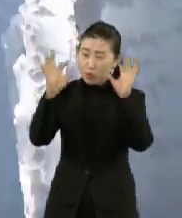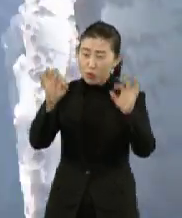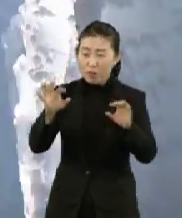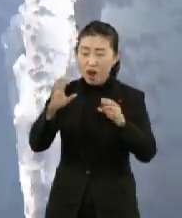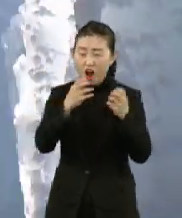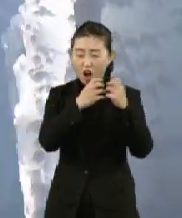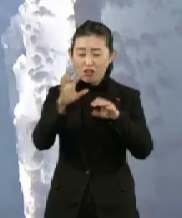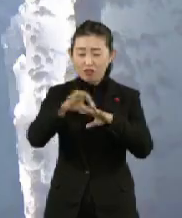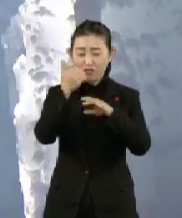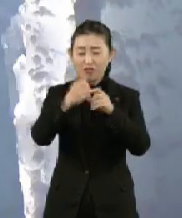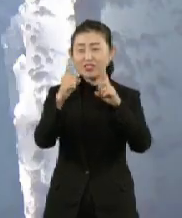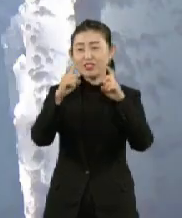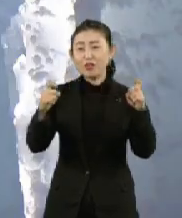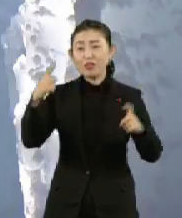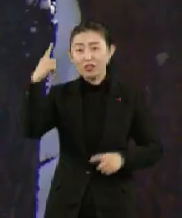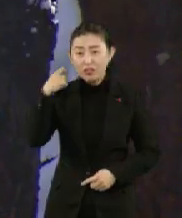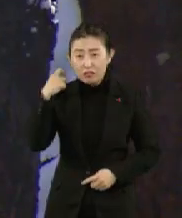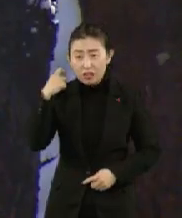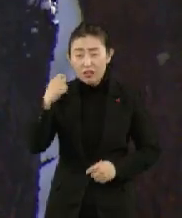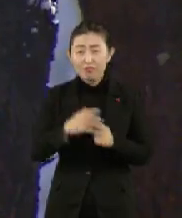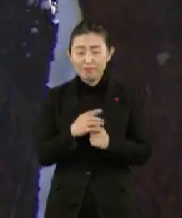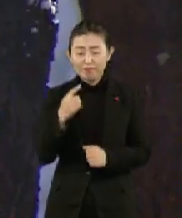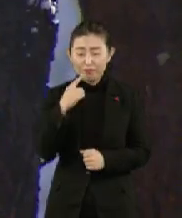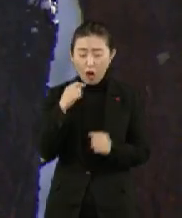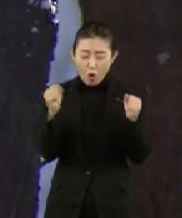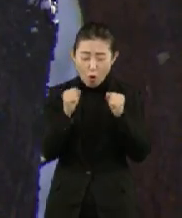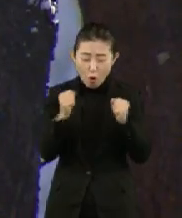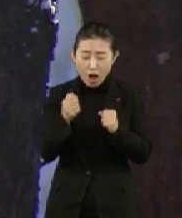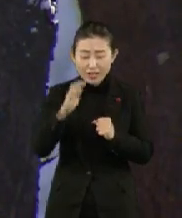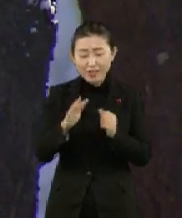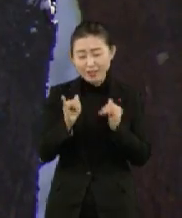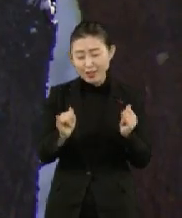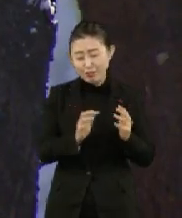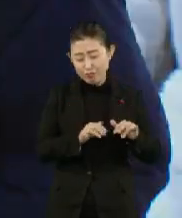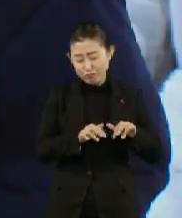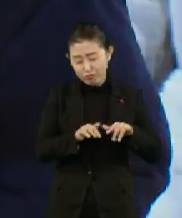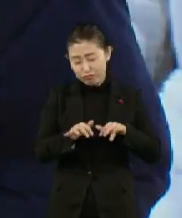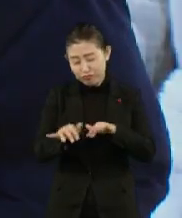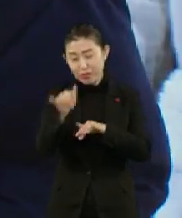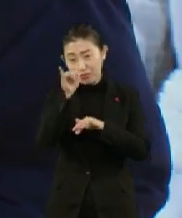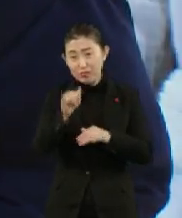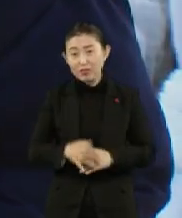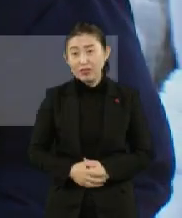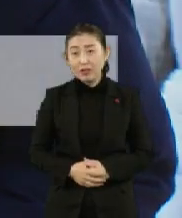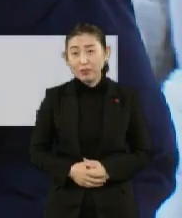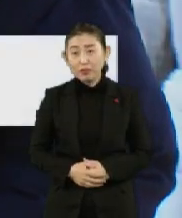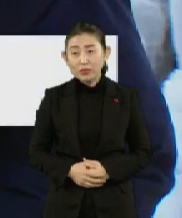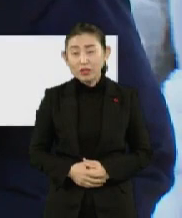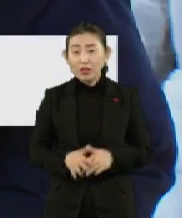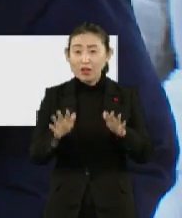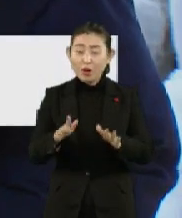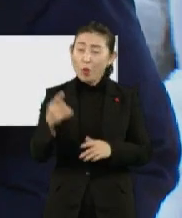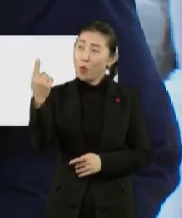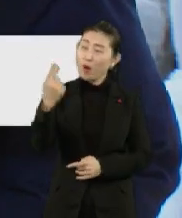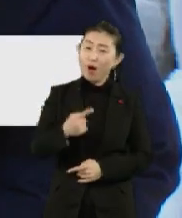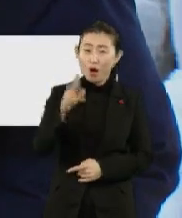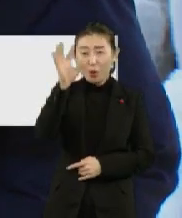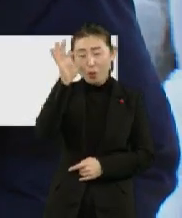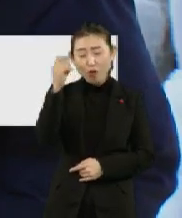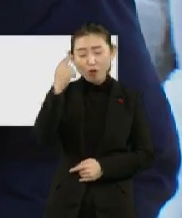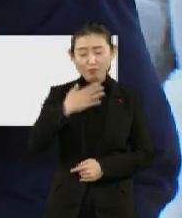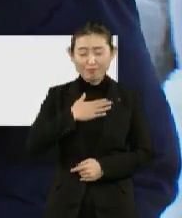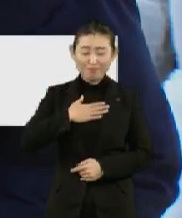궁전을 연상케 하며 매서운 추위에도 시민 발길을 이끕니다. 오니까 이렇게 기분도 좋고